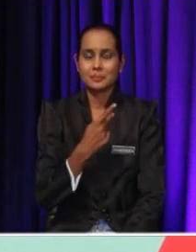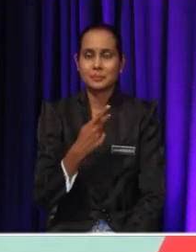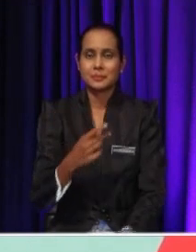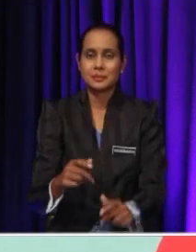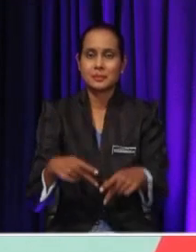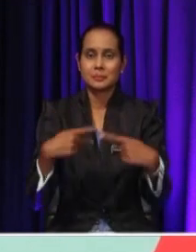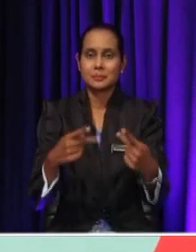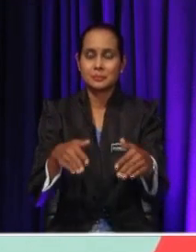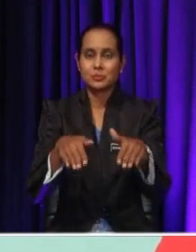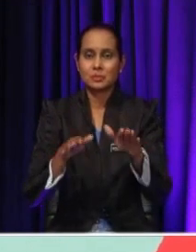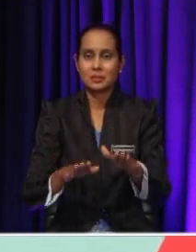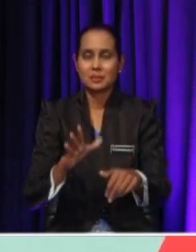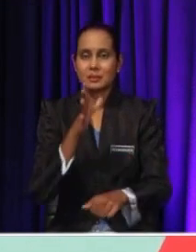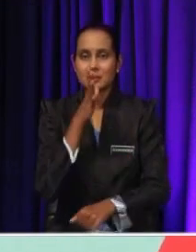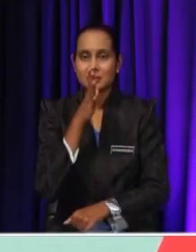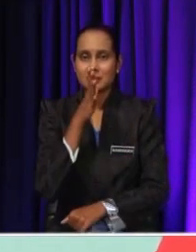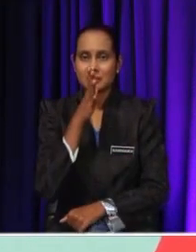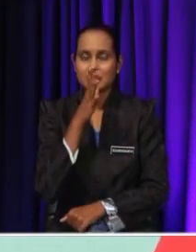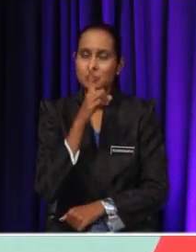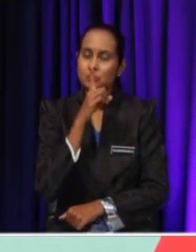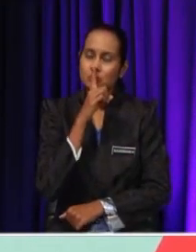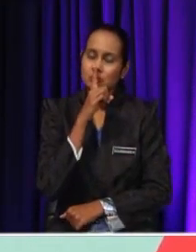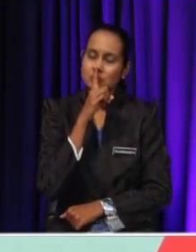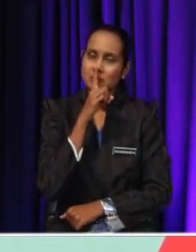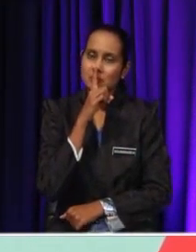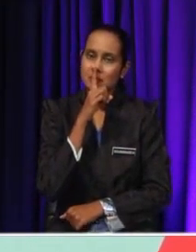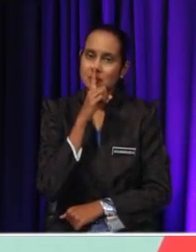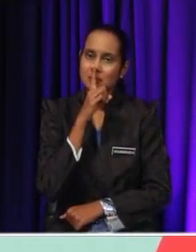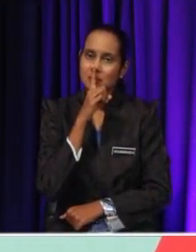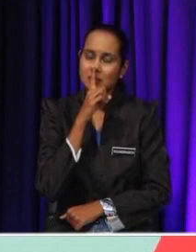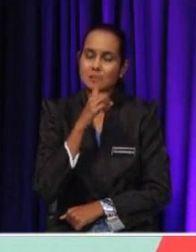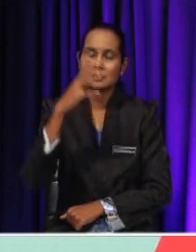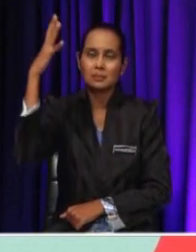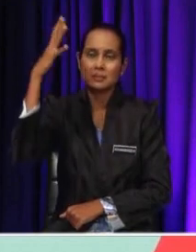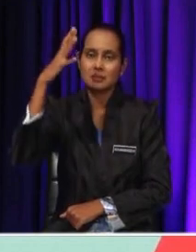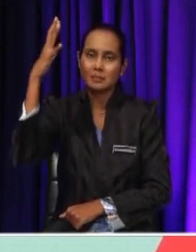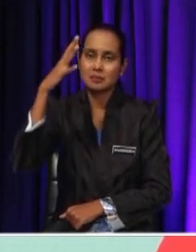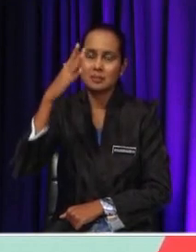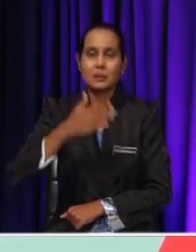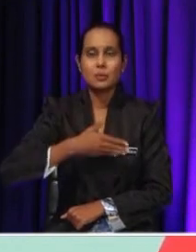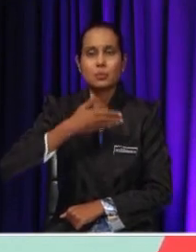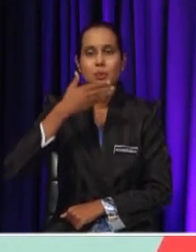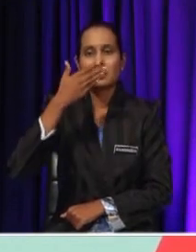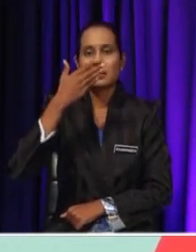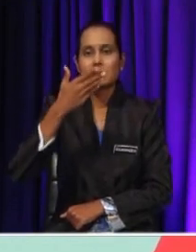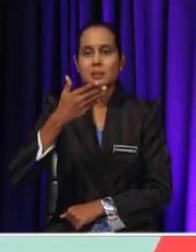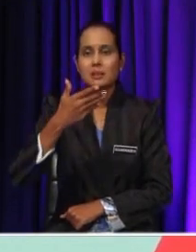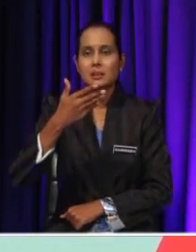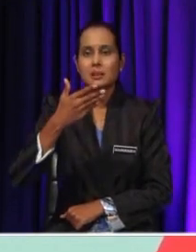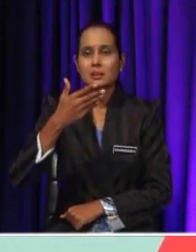Pusara Bunda sunyi pagi disinari Surya wangi bersedih